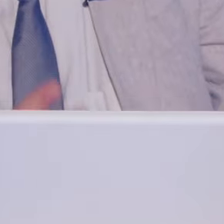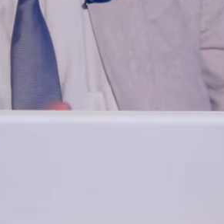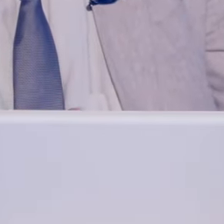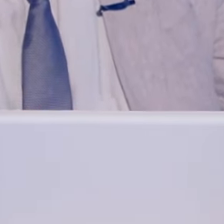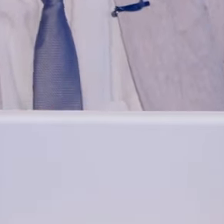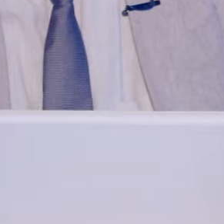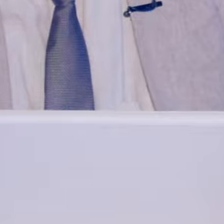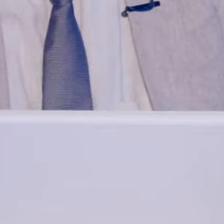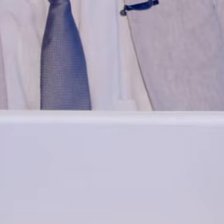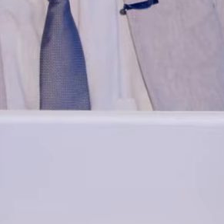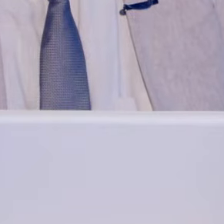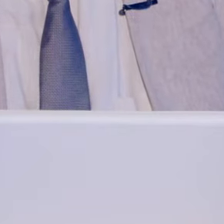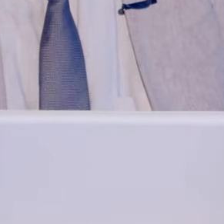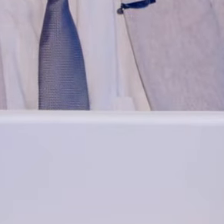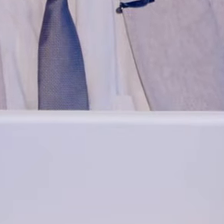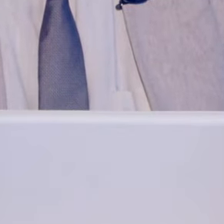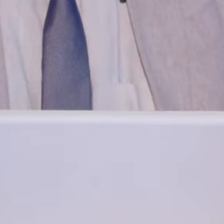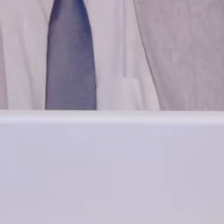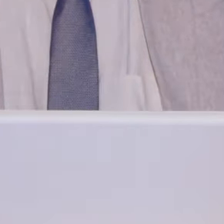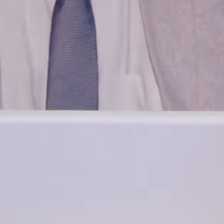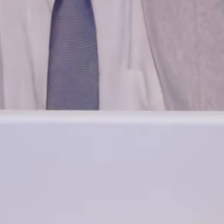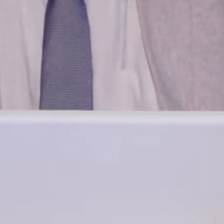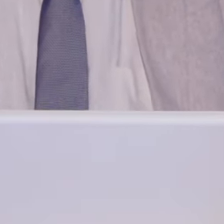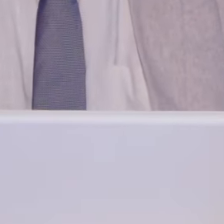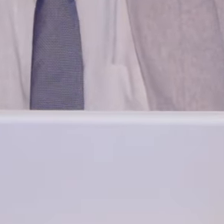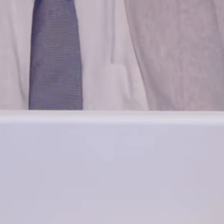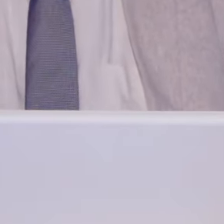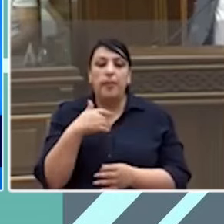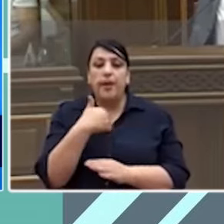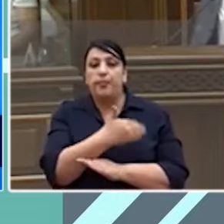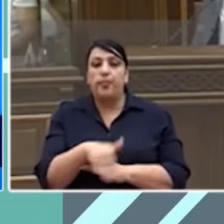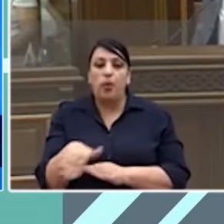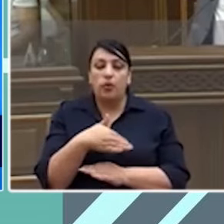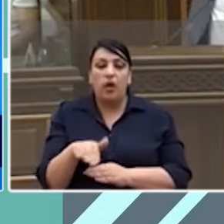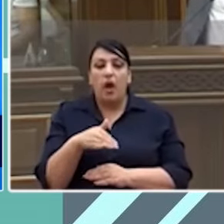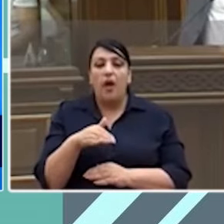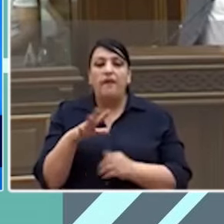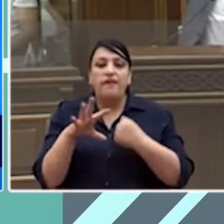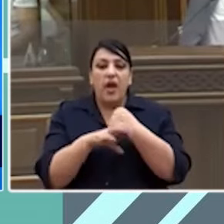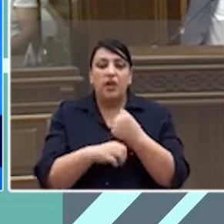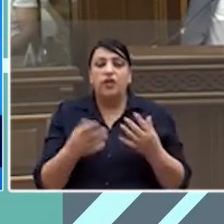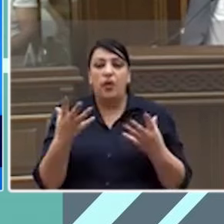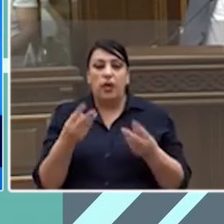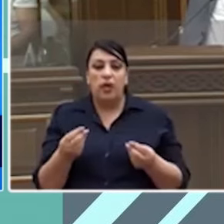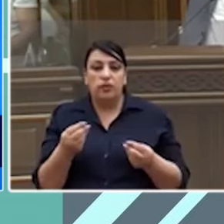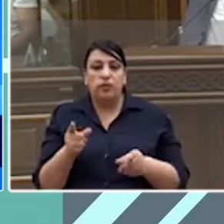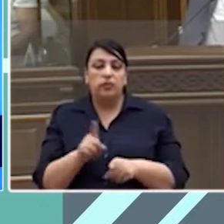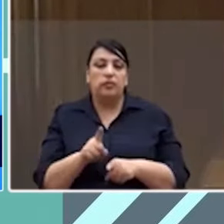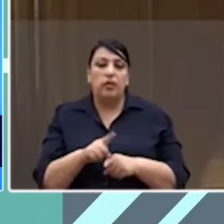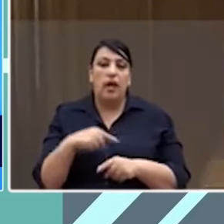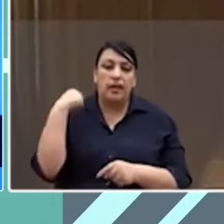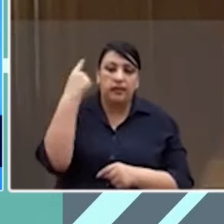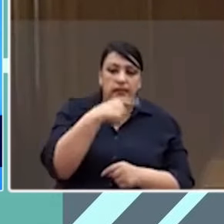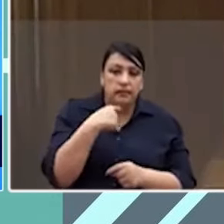Մեր գործառույթը դա չի։ Ես կարծում եի, որ ելույթների գերակշիռ մասը համենայն դեպս պետք է այդ հարցին ուղված